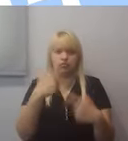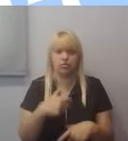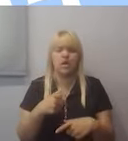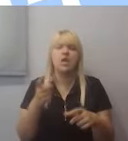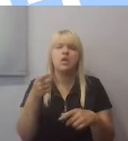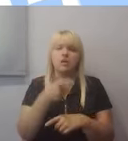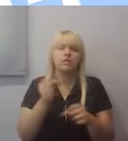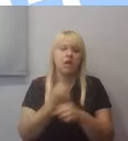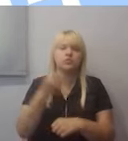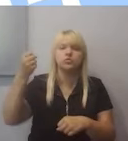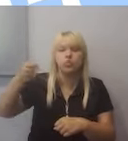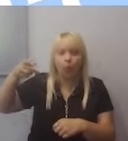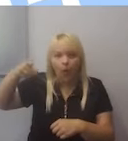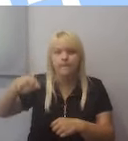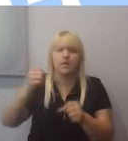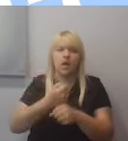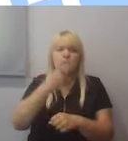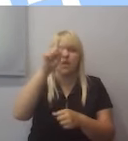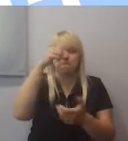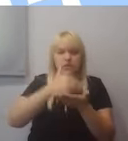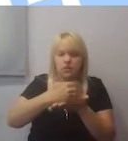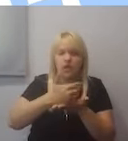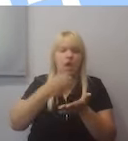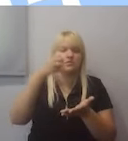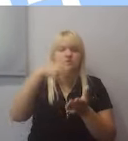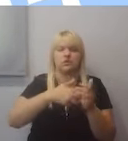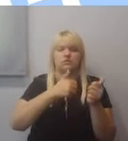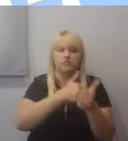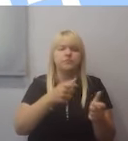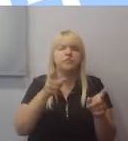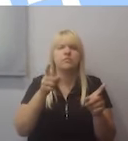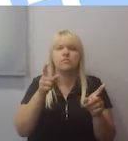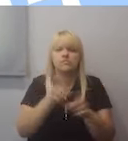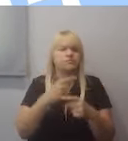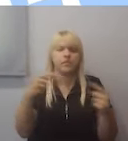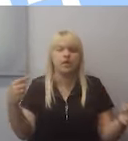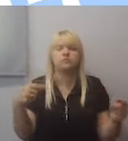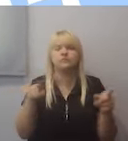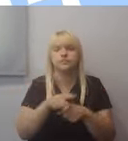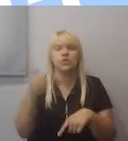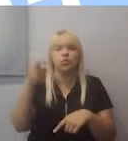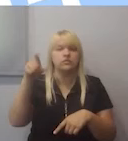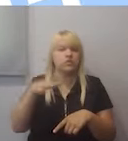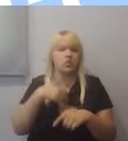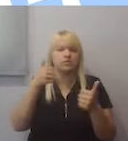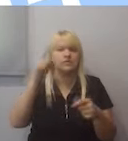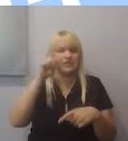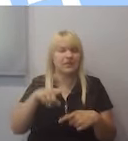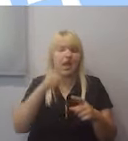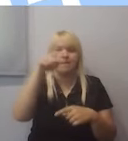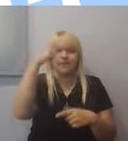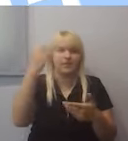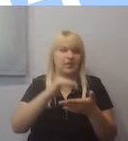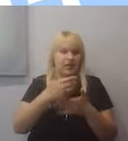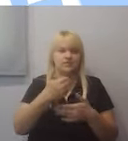gan par aptieciņu visu pārējo mēs ar gustavu jau labi zinām aptieciņa kas ir pie tevis tā ir tavējā un ar